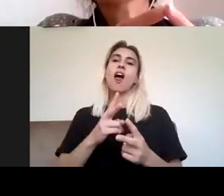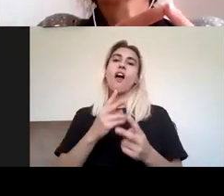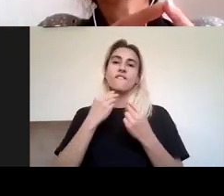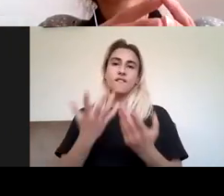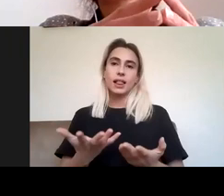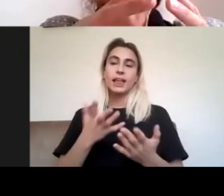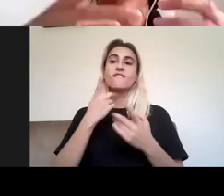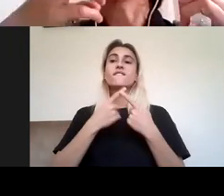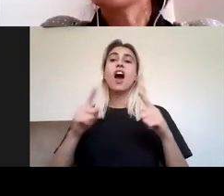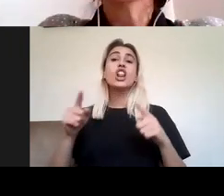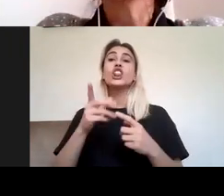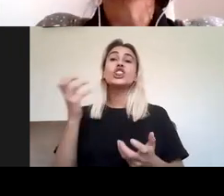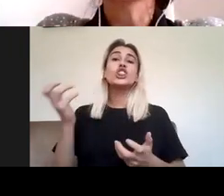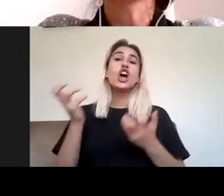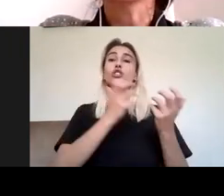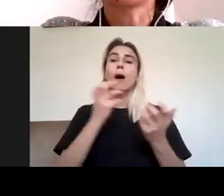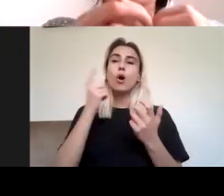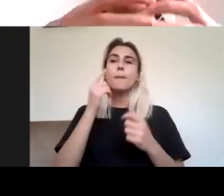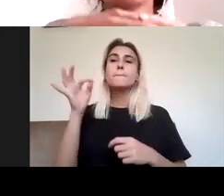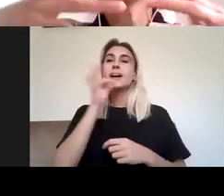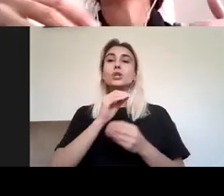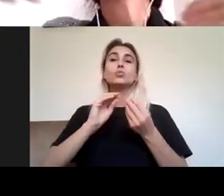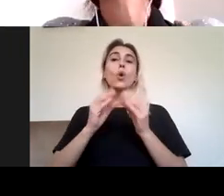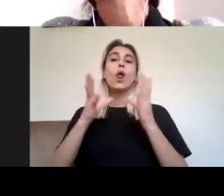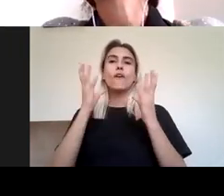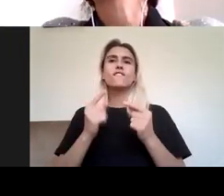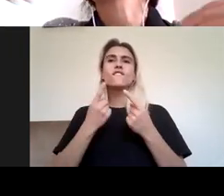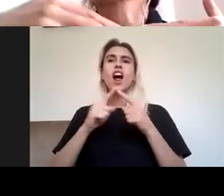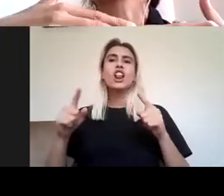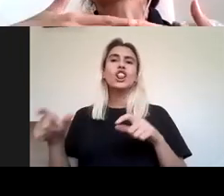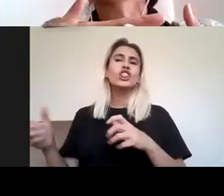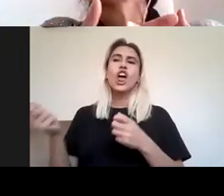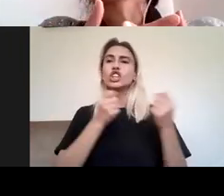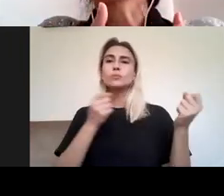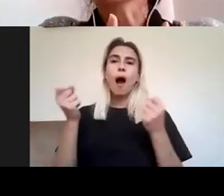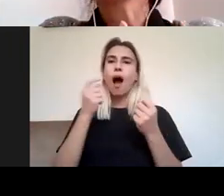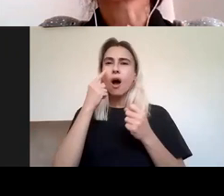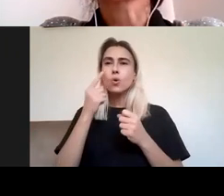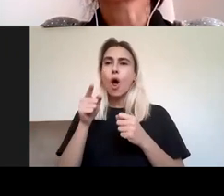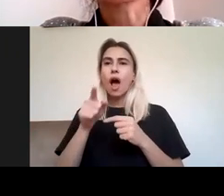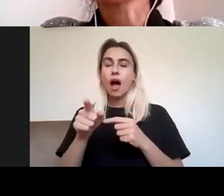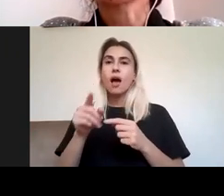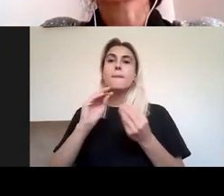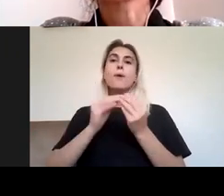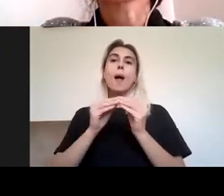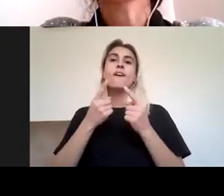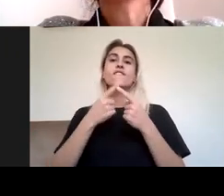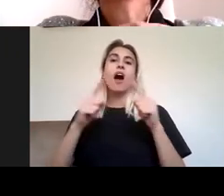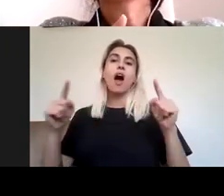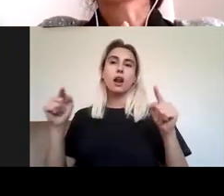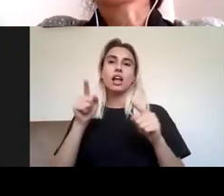farklı taşıma modları belki benzer sorunları olsa da farklı taşıma modlarından kaynaklanan farklı sorunlar da çok fazla